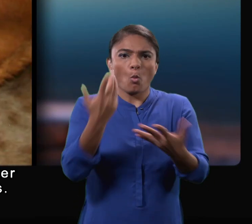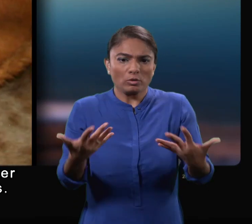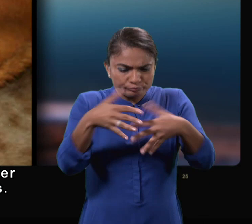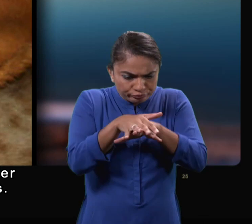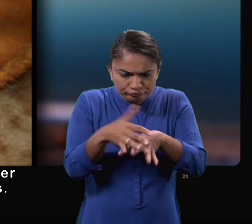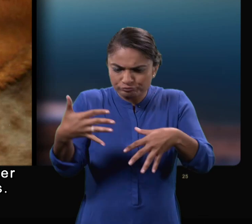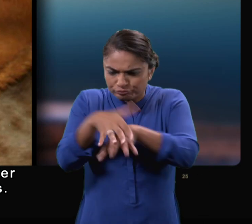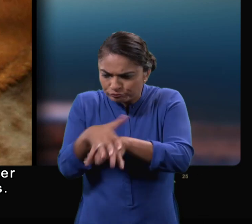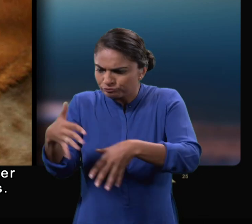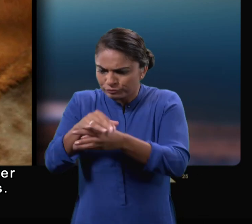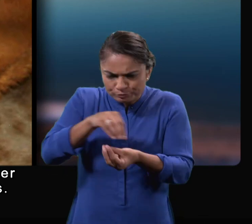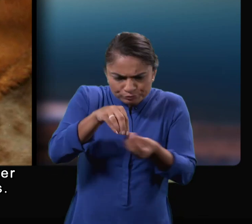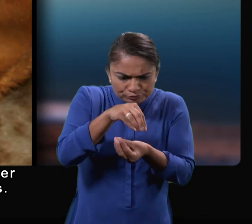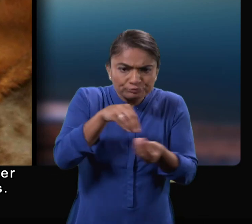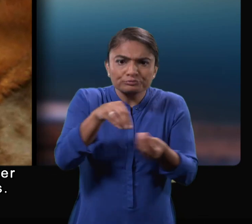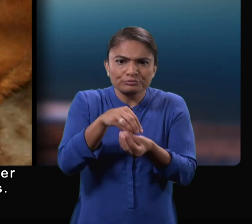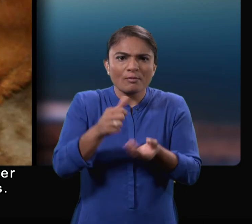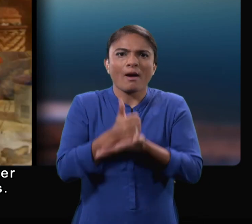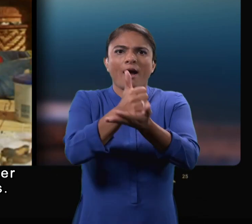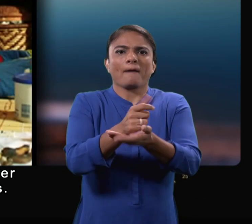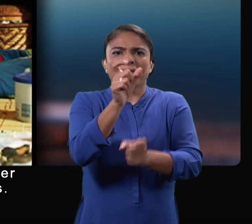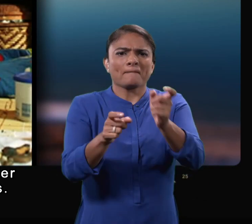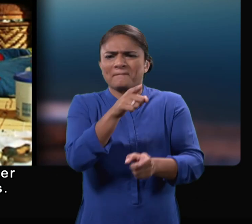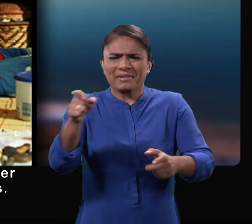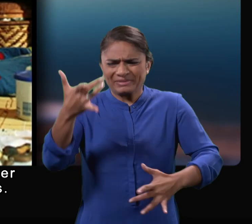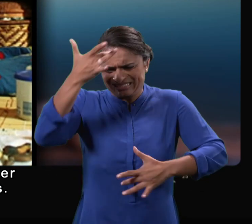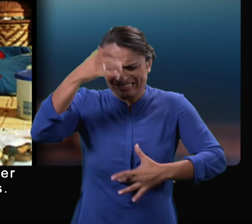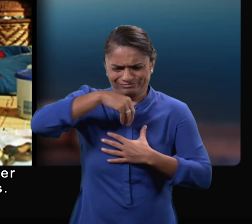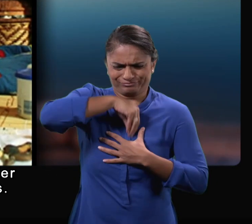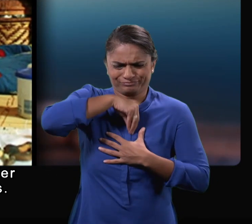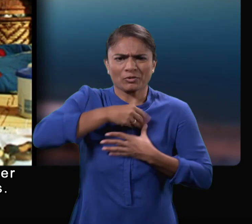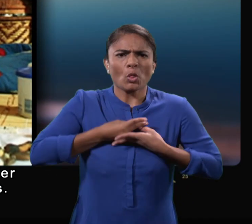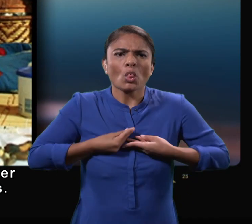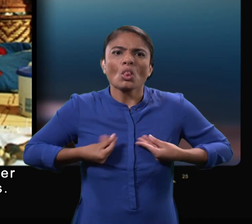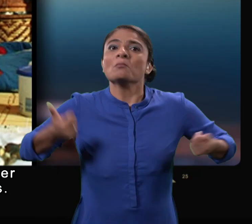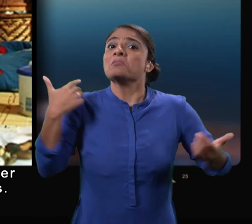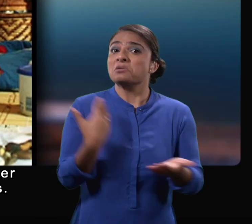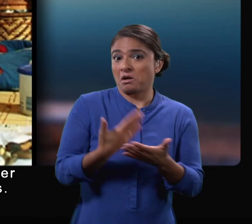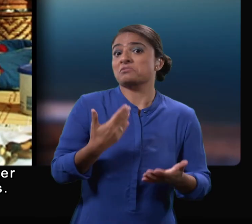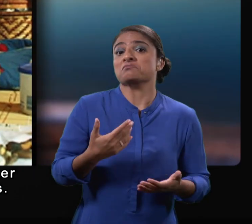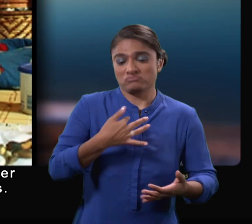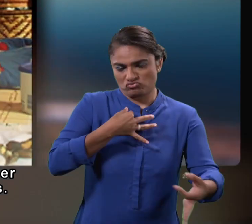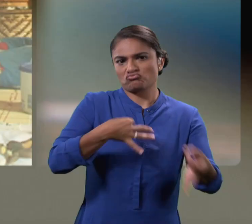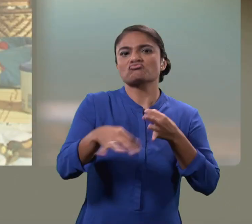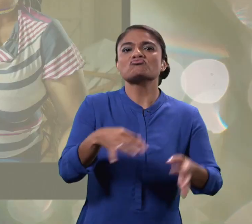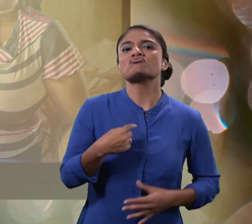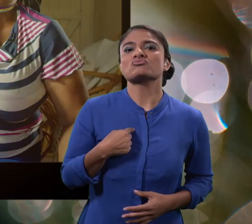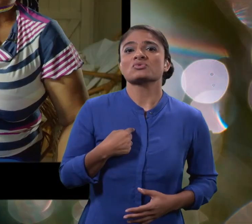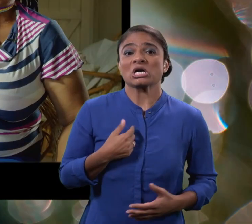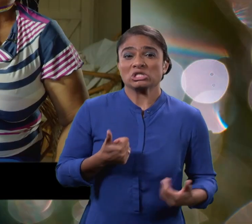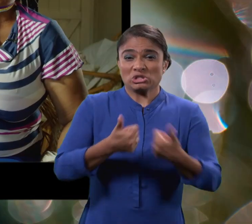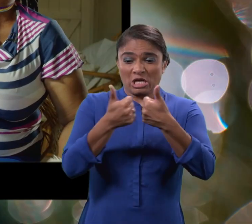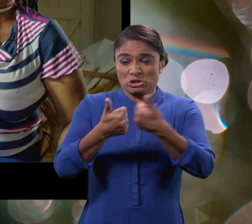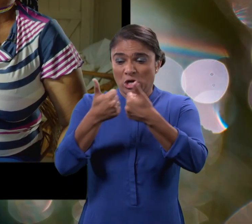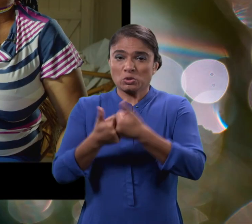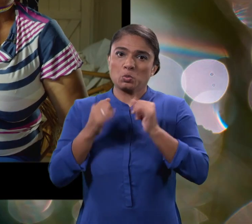ndithi no, eli iyeza lidibana neli ze libe kanti liyeza singamnceda umntu asele aphile.